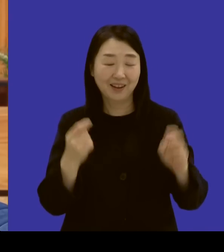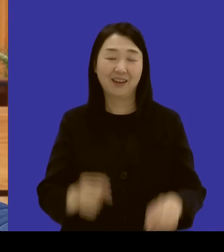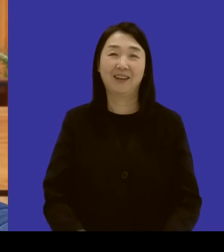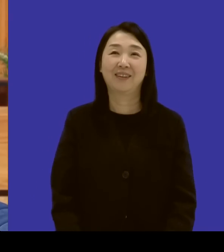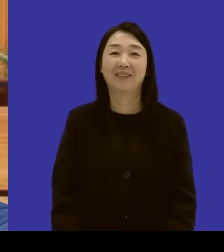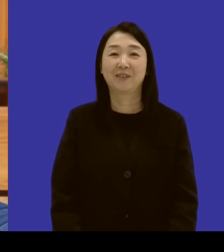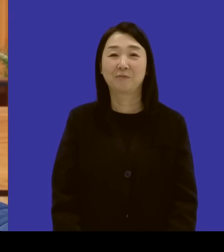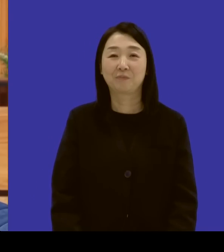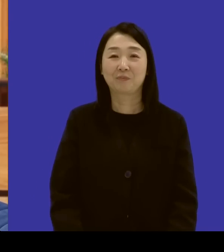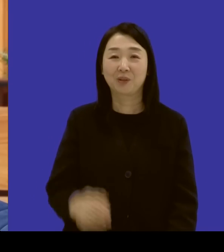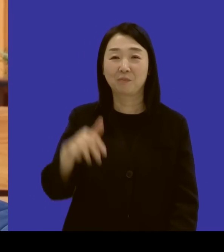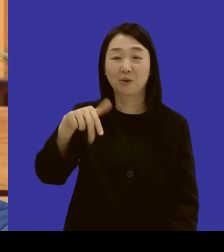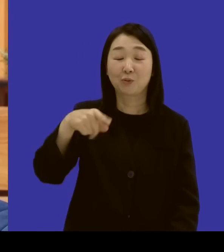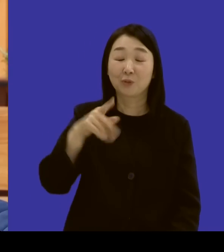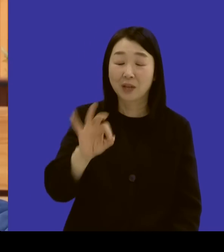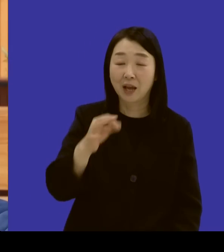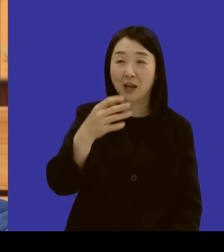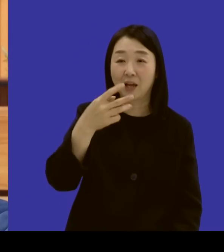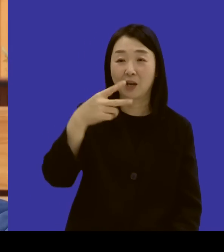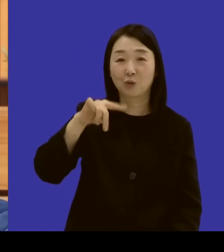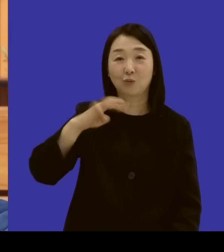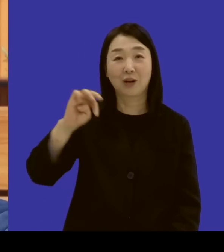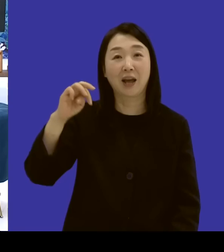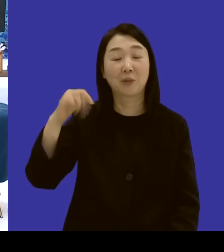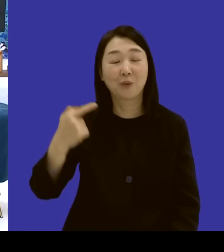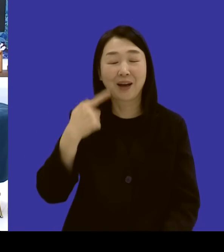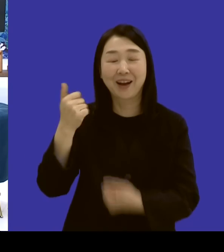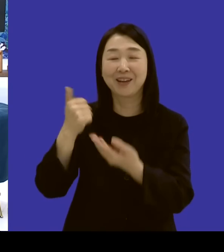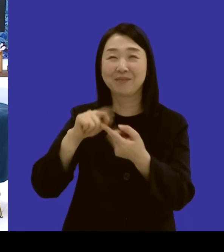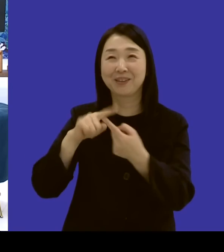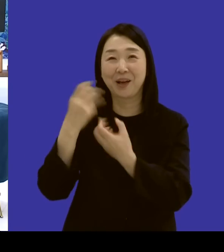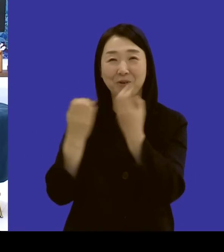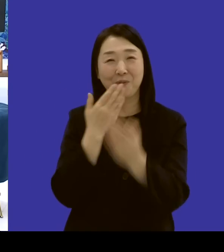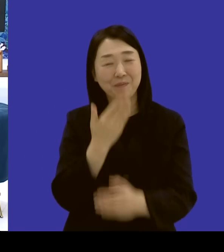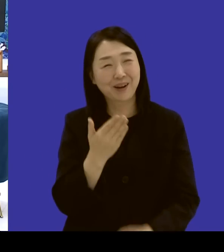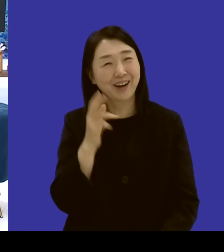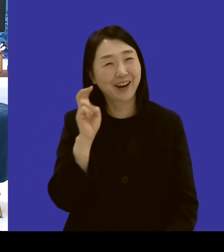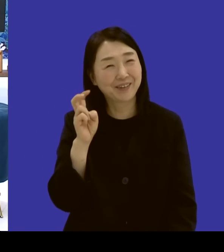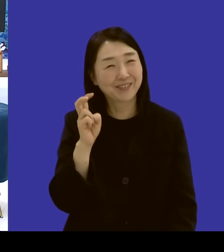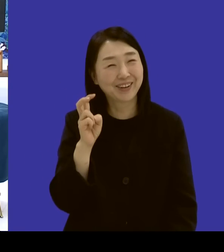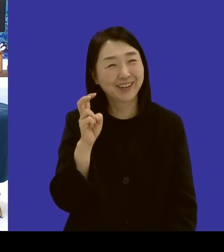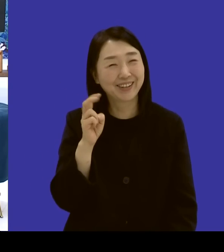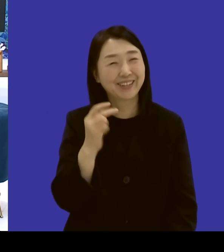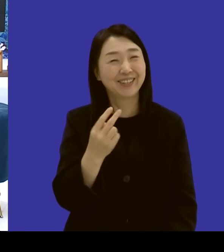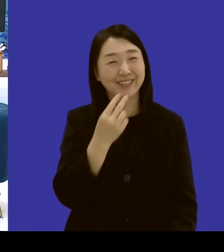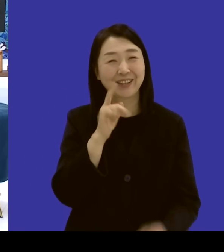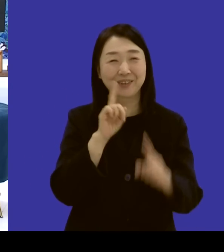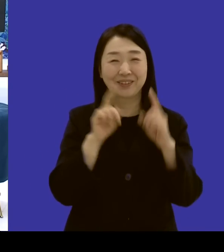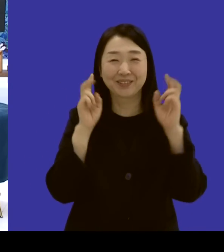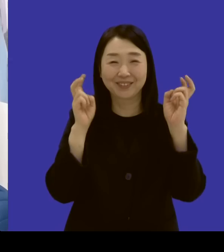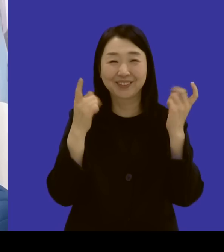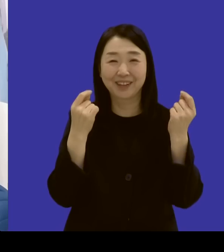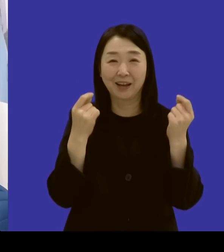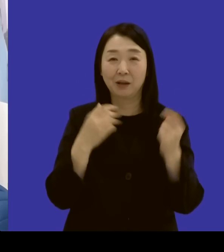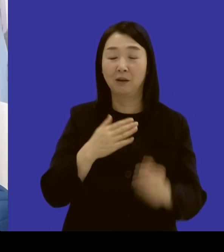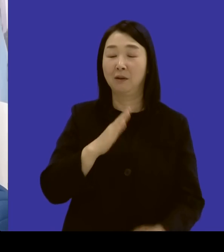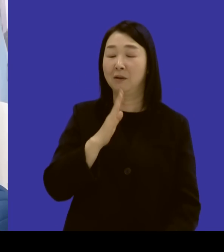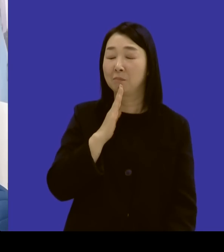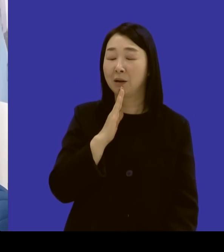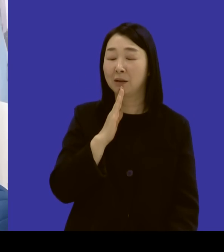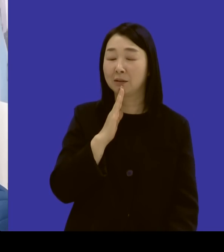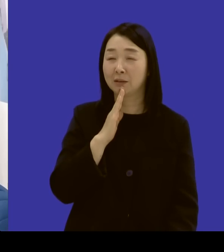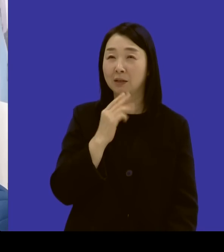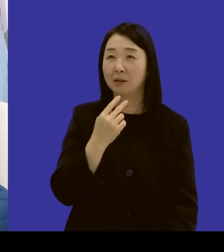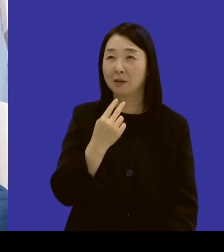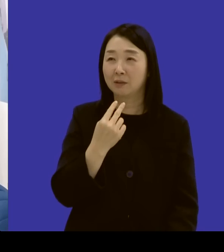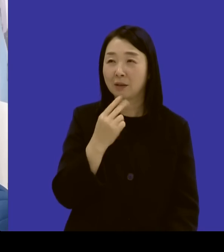그렇죠. 규장이나 두란노로 가셨으면 얘기 많이 하실 수 있었을 텐데. 생명의 말씀사나 이런 데. 그러니까요. 예. 저 생명의 말씀 들고